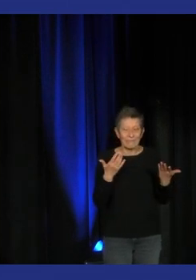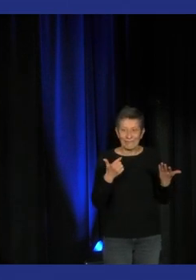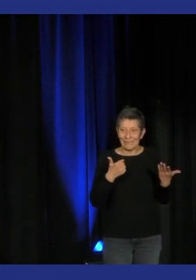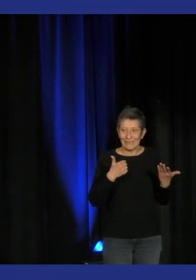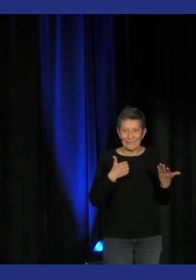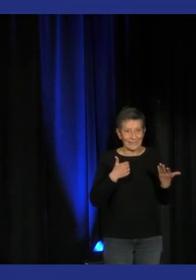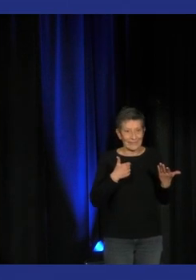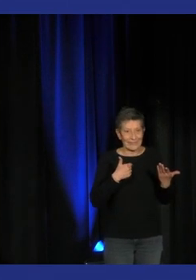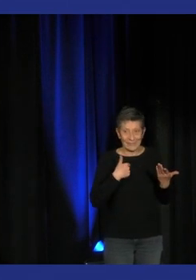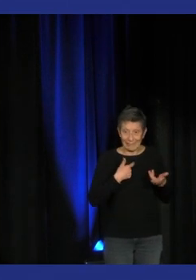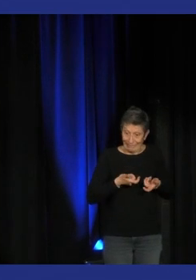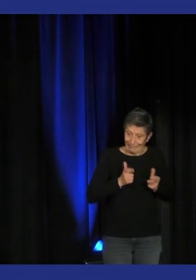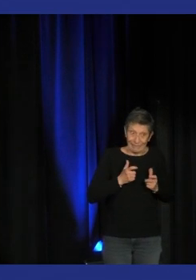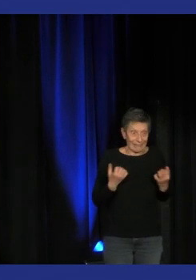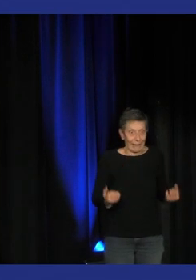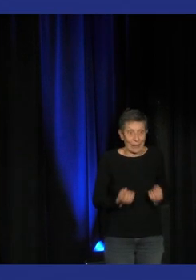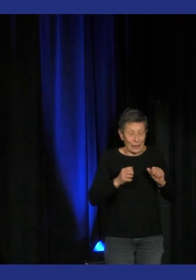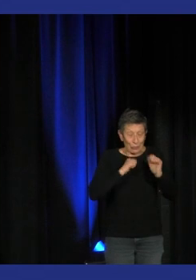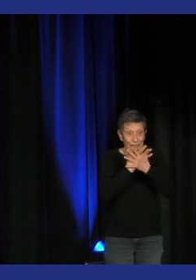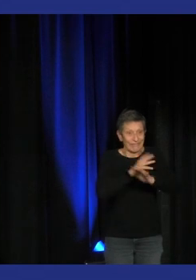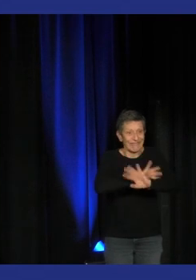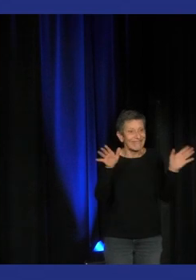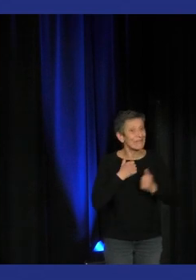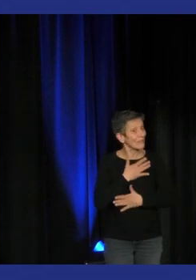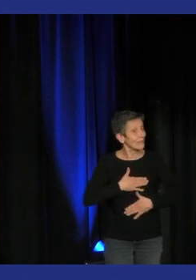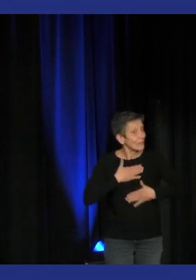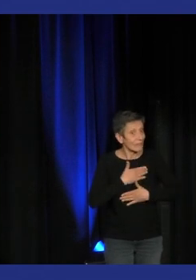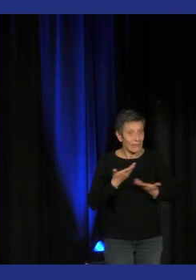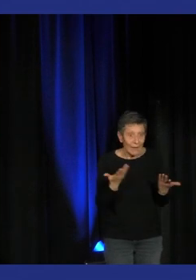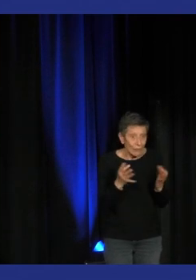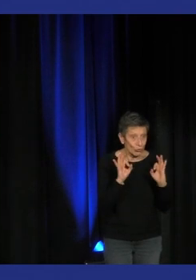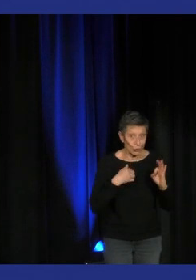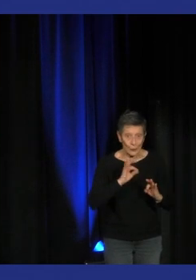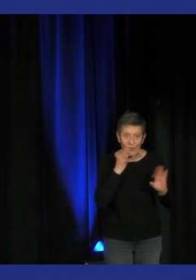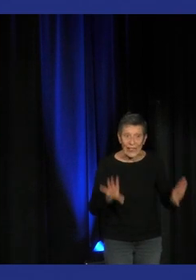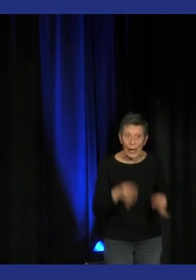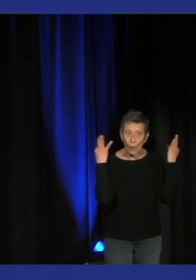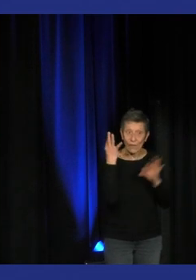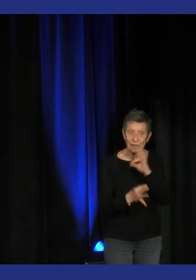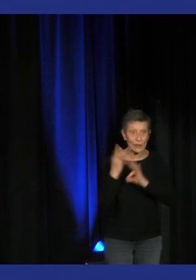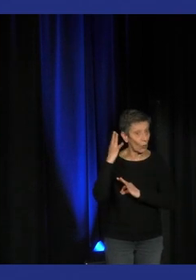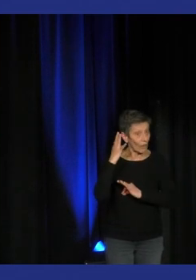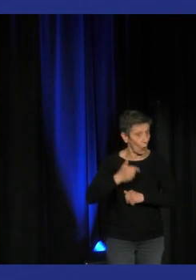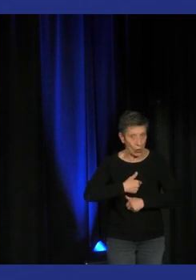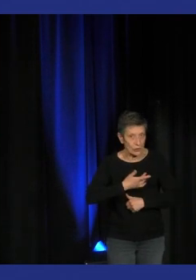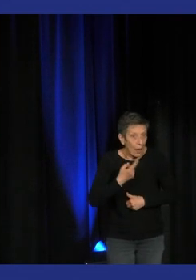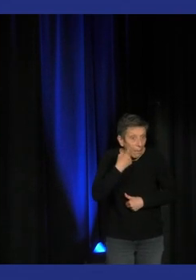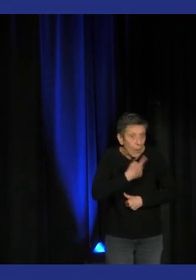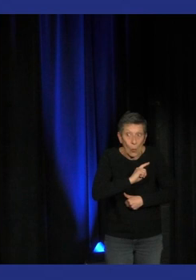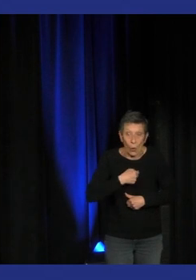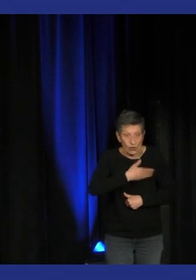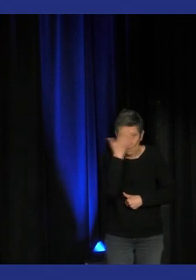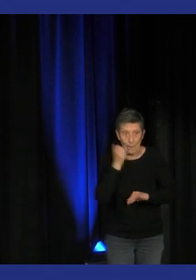levé cette animation. Ça m'a permis de découvrir ce cycle que je ne connaissais pas, donc je suis vraiment ravie d'être parmi vous ce